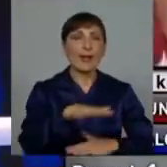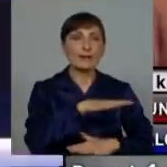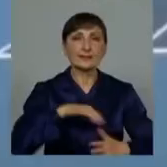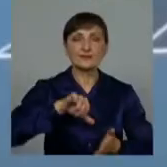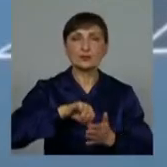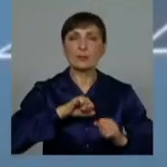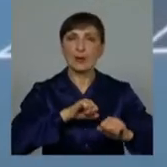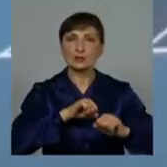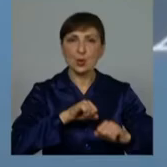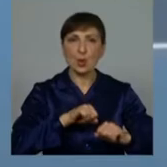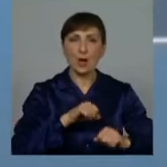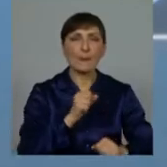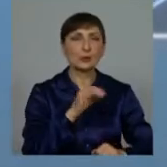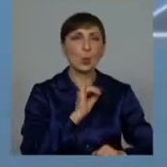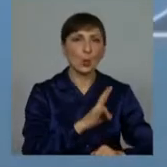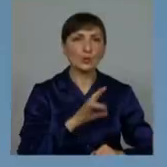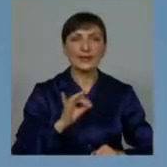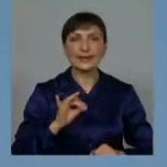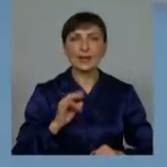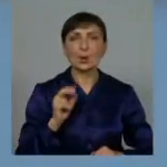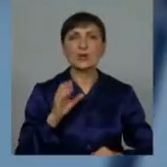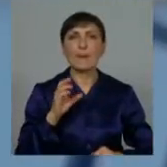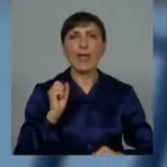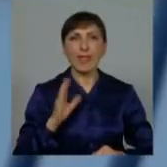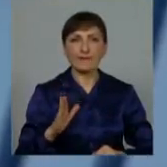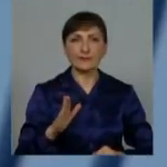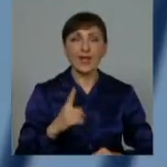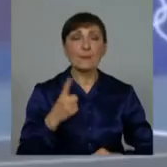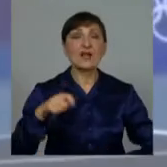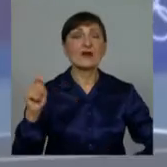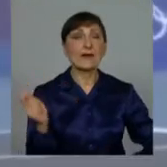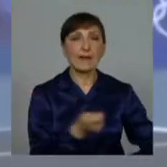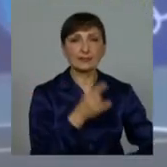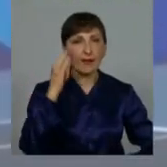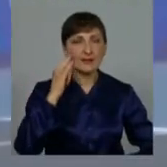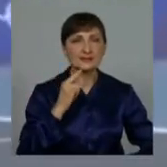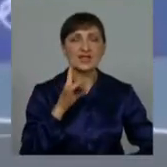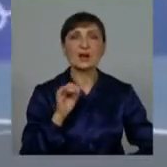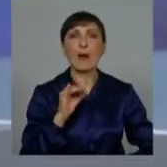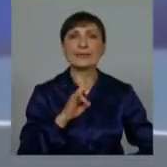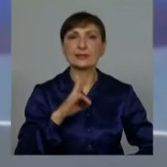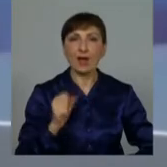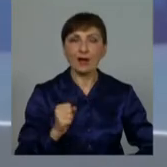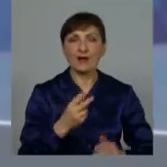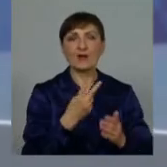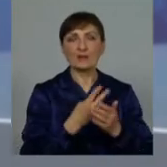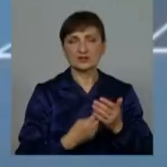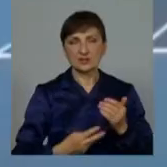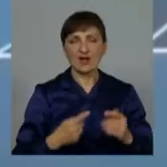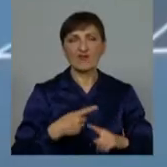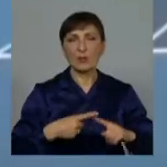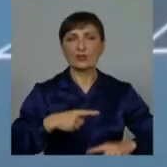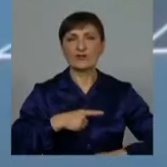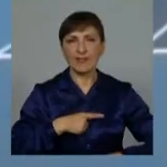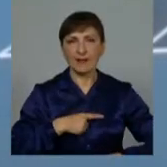выступят боксеры Абельхан Аманкул и Камшыбек Кункабаев. А первая ракетка страны Елена Рыбакина потерпела поражение в